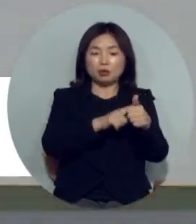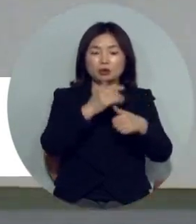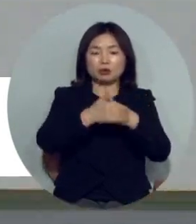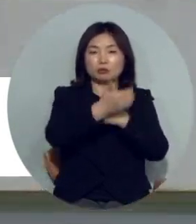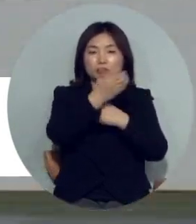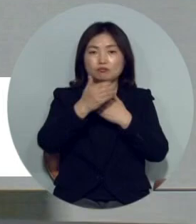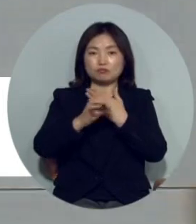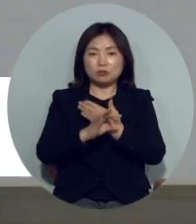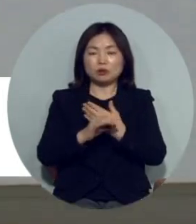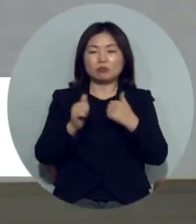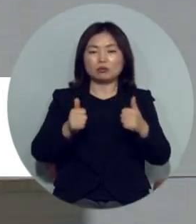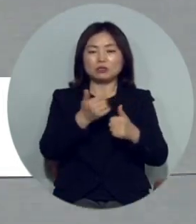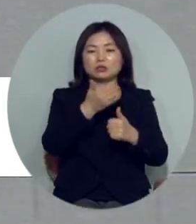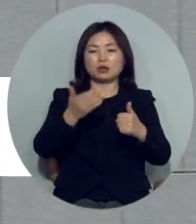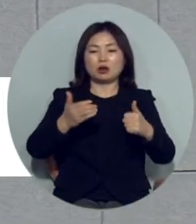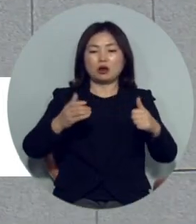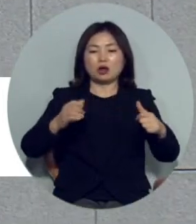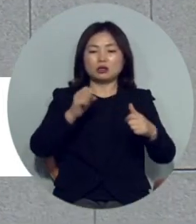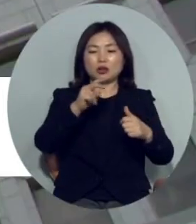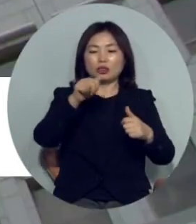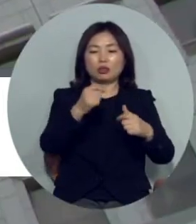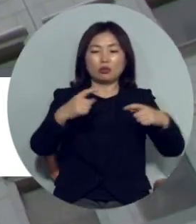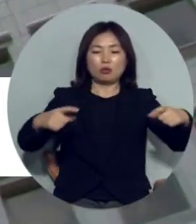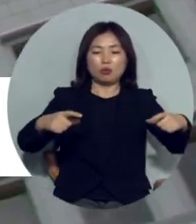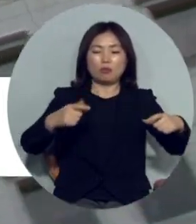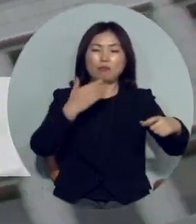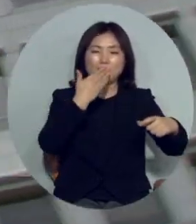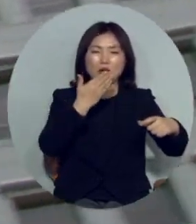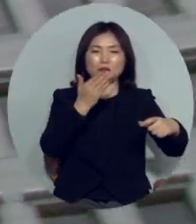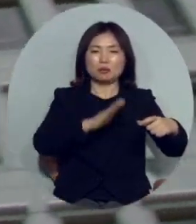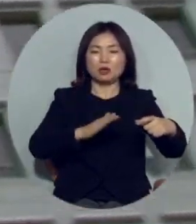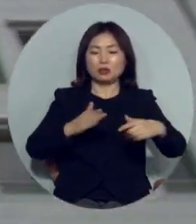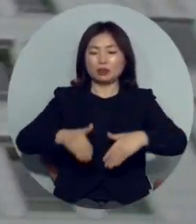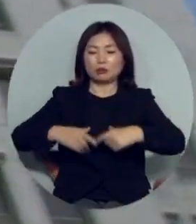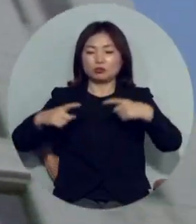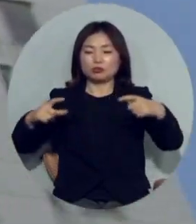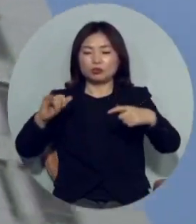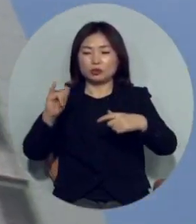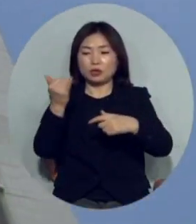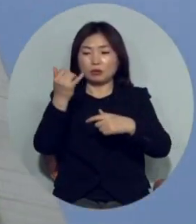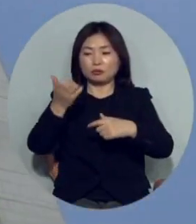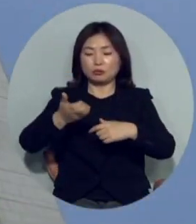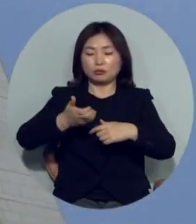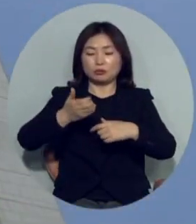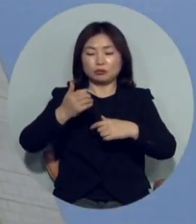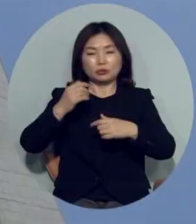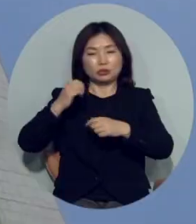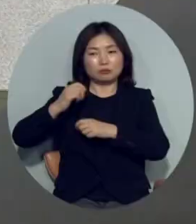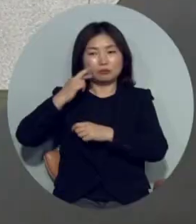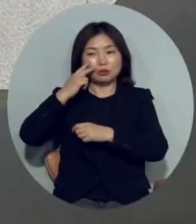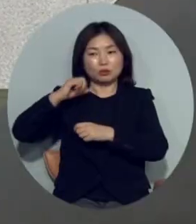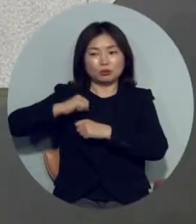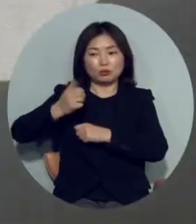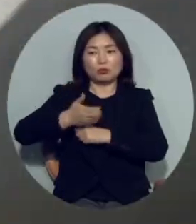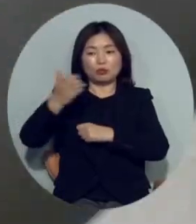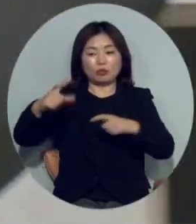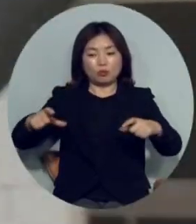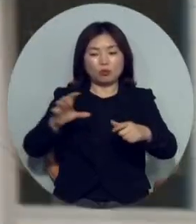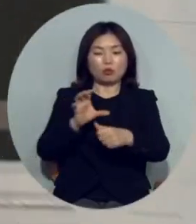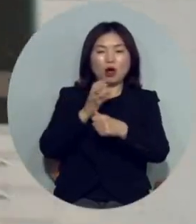온다면 법원이 이전하는 연호 지구도 가능하지만 남구 캠프 워커 반환 터도 고려대상이 된다 고